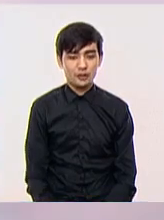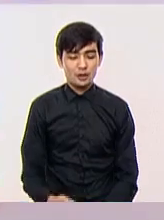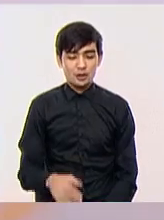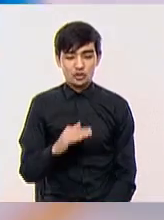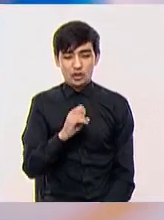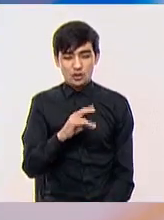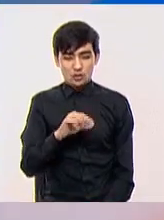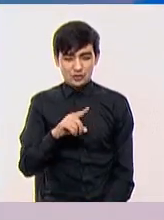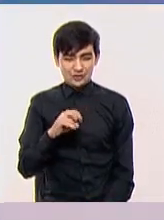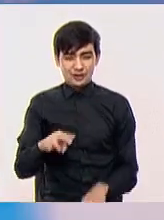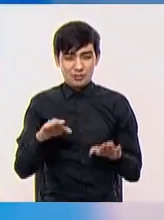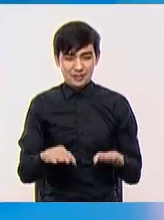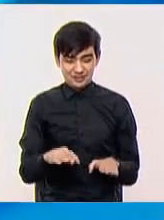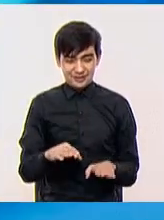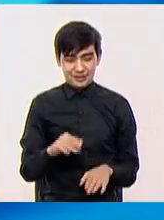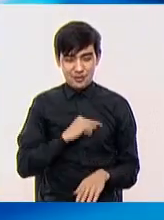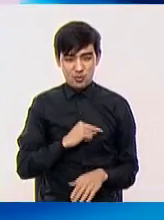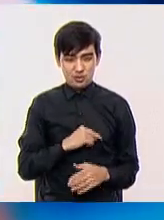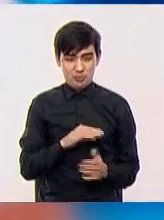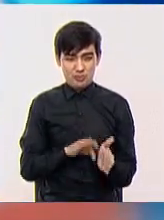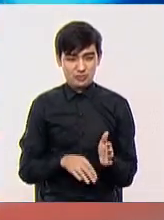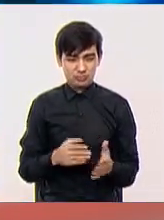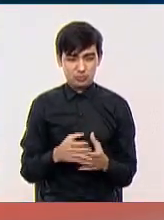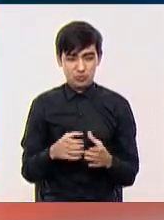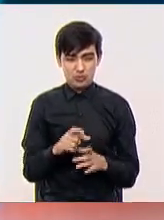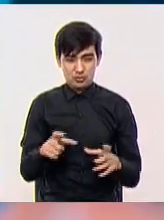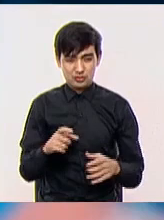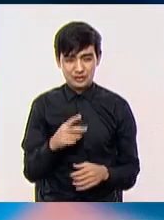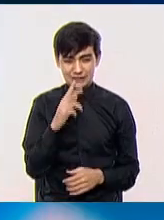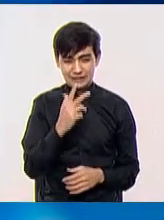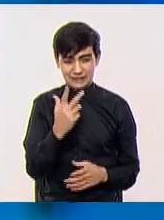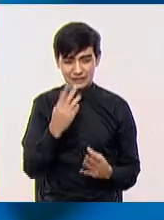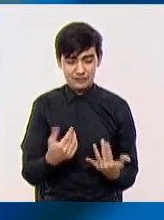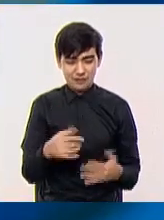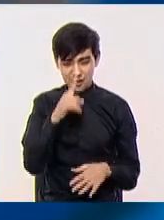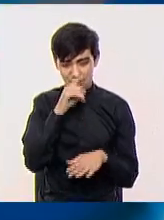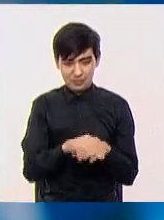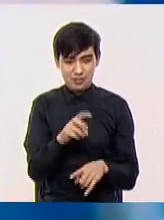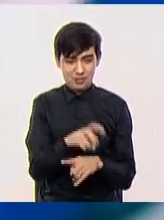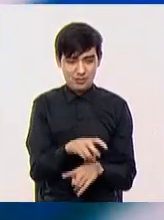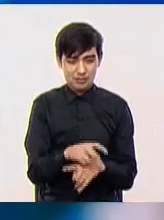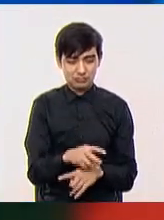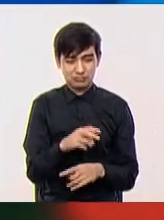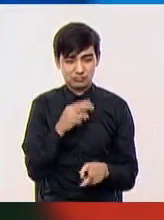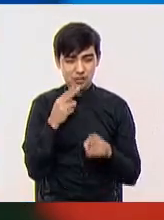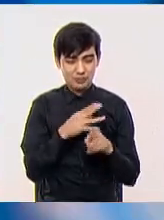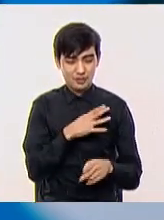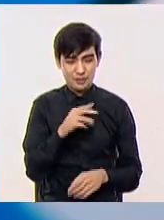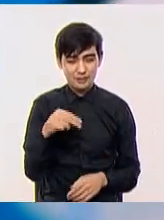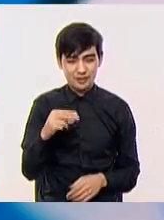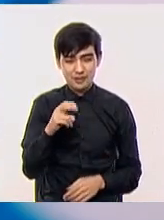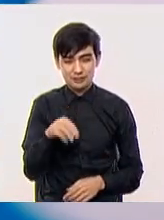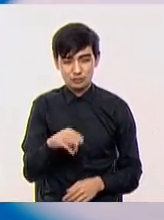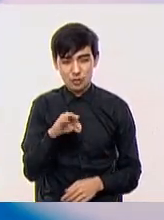Жаңаөзенде жұмыссыздық мәселесін көтерген бір топ азамат 3 күннен бері әкімдіктің алдында наразылыққа шығып жүр. Қасым Жомарт Тоқаевқа